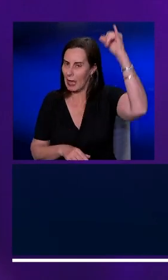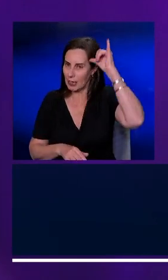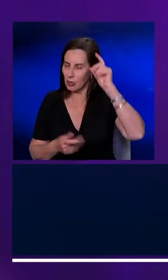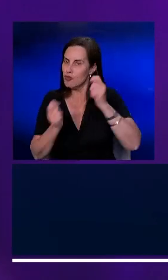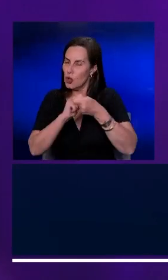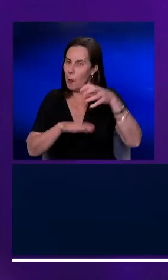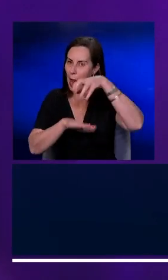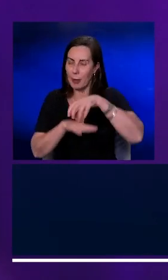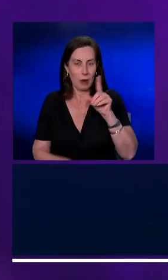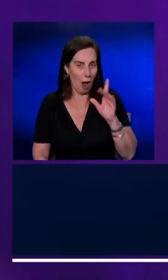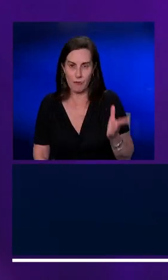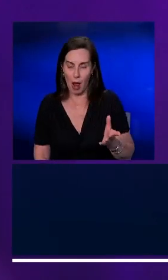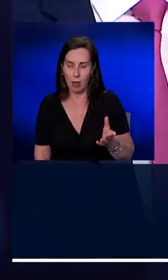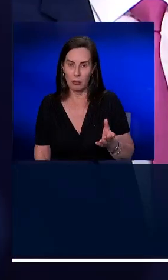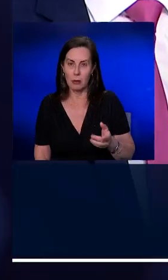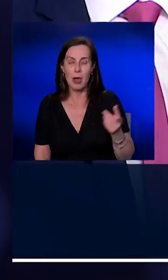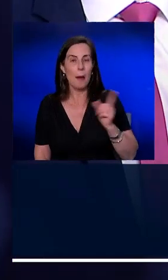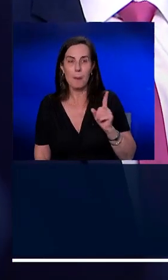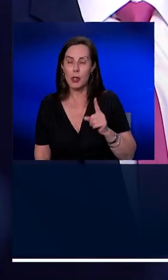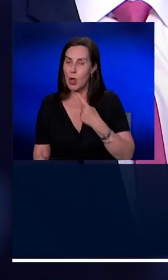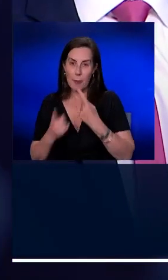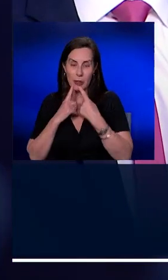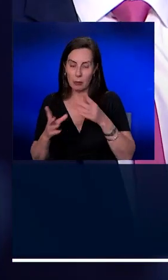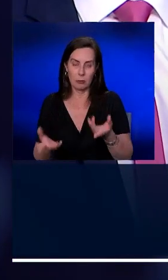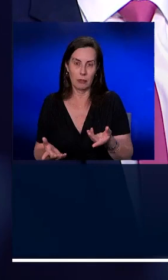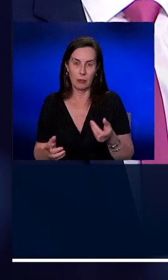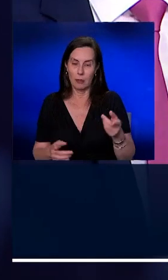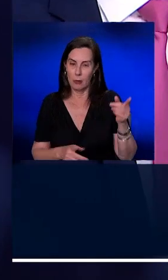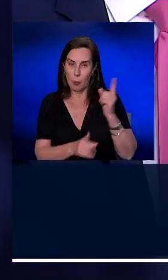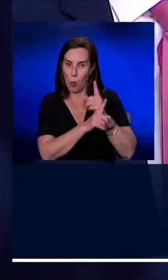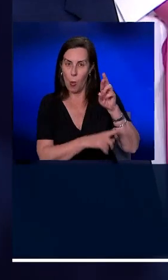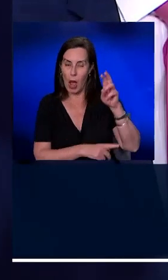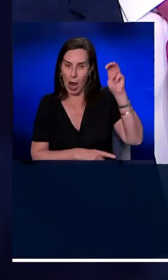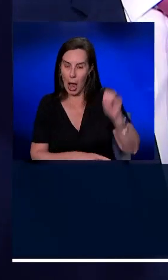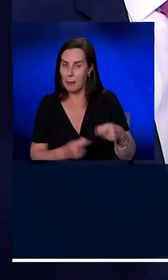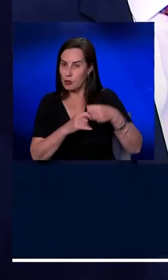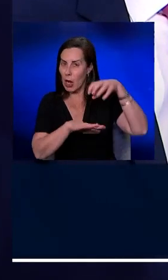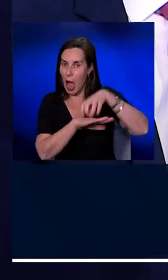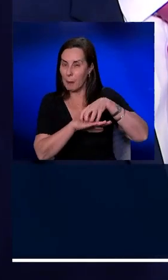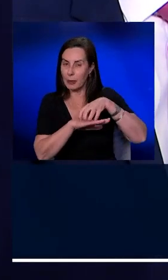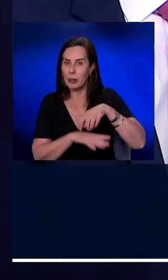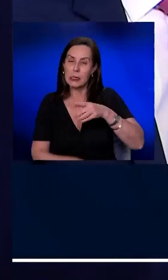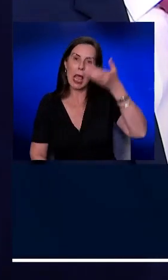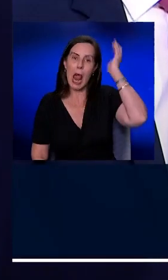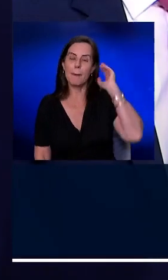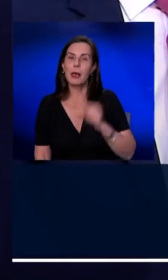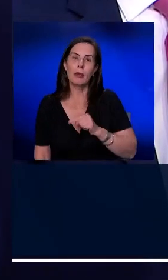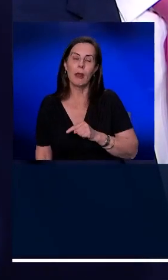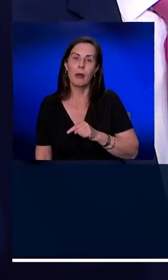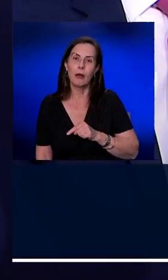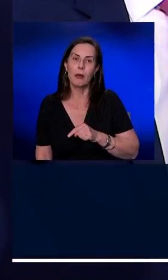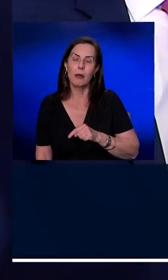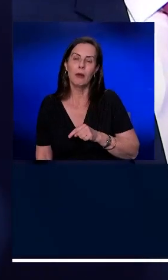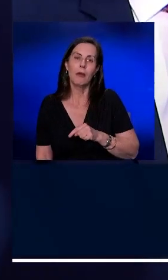בשטח. אבל, מיכל, מי שמנהל את המגעים מול מנסור בס בנושא הנפיץ הזה של הר הבית, זה יאיר לפיד